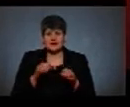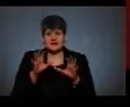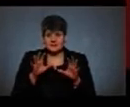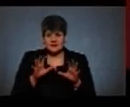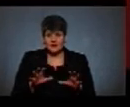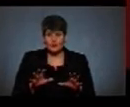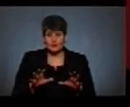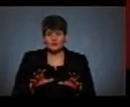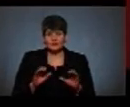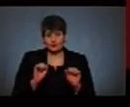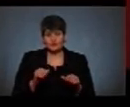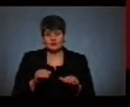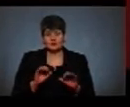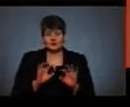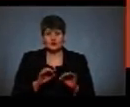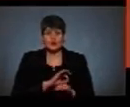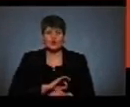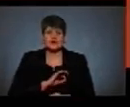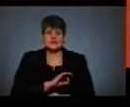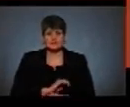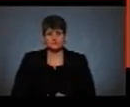пропоную послухати коментар юриста.